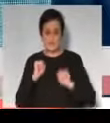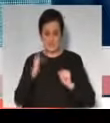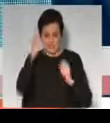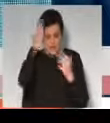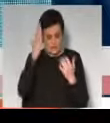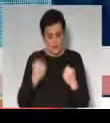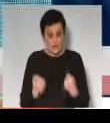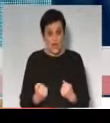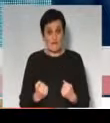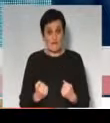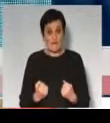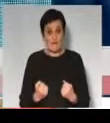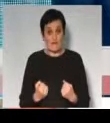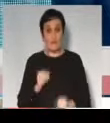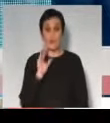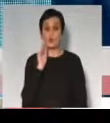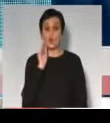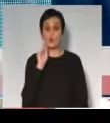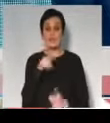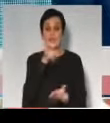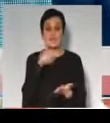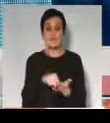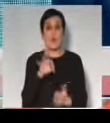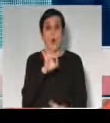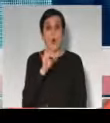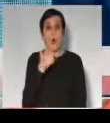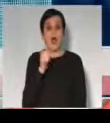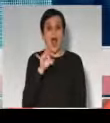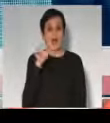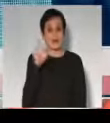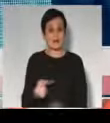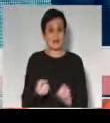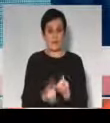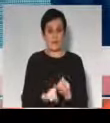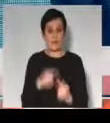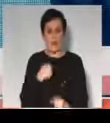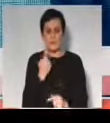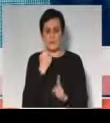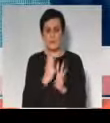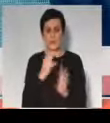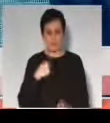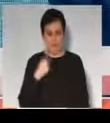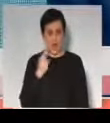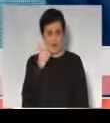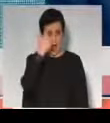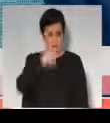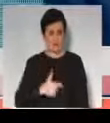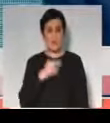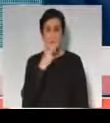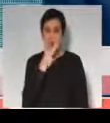თავშეკავებული, როდესაც კითხვა ისმება გიორგი გახარიასთან დაკავშირებით. მე პირველ რიგში ვარ კაცი და მე ვარ